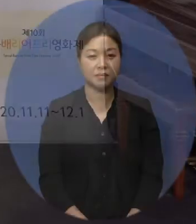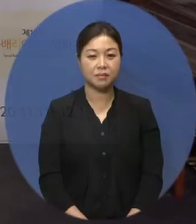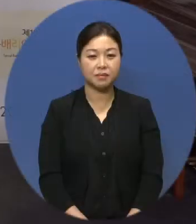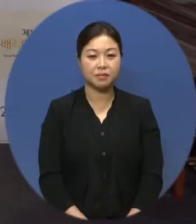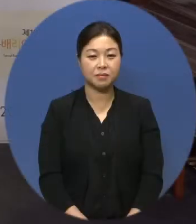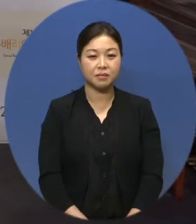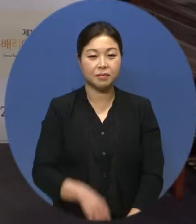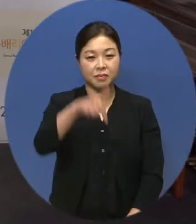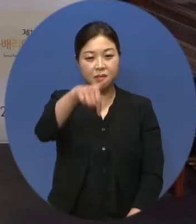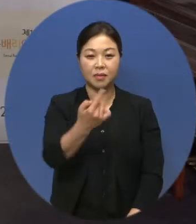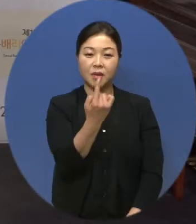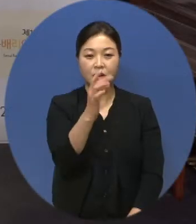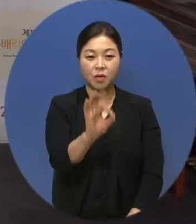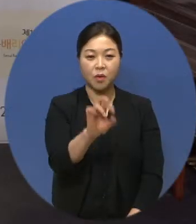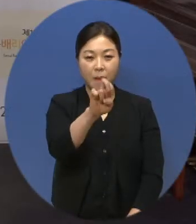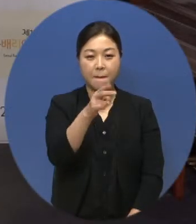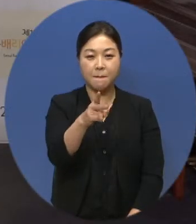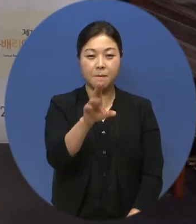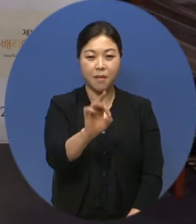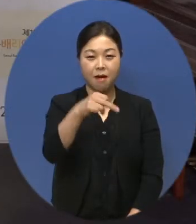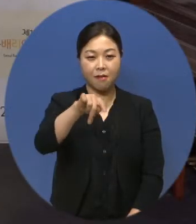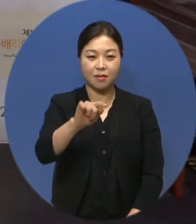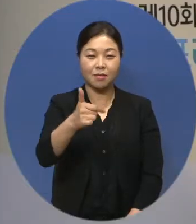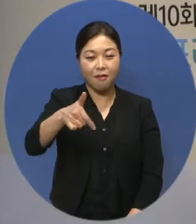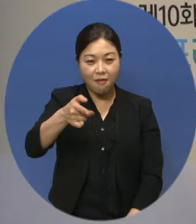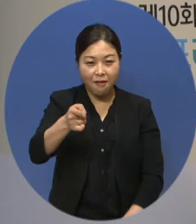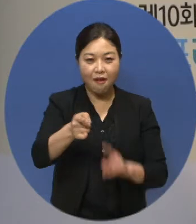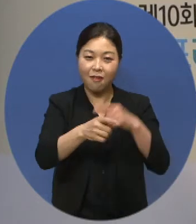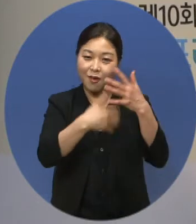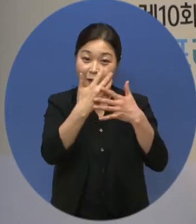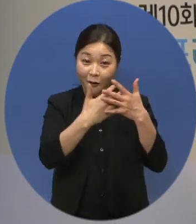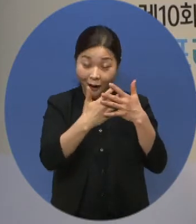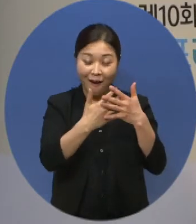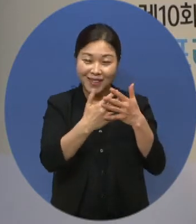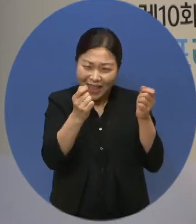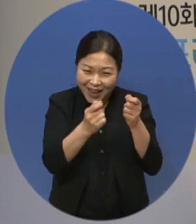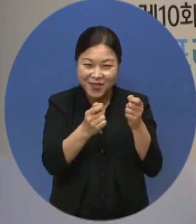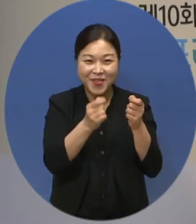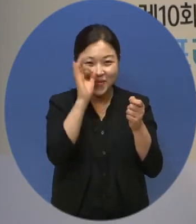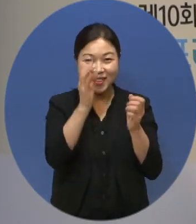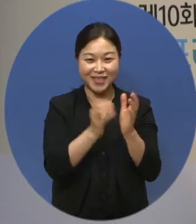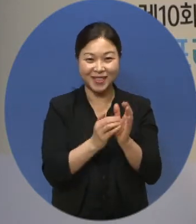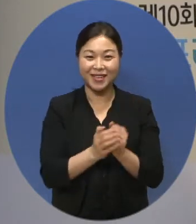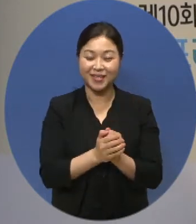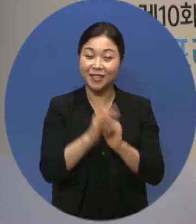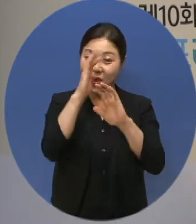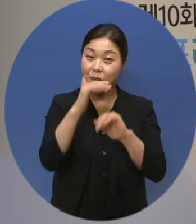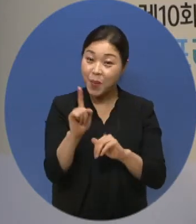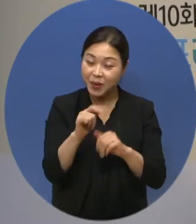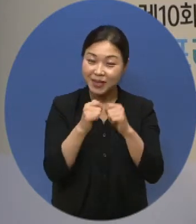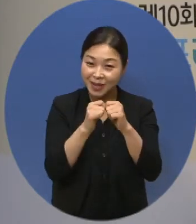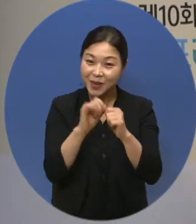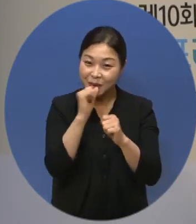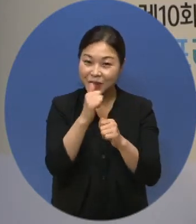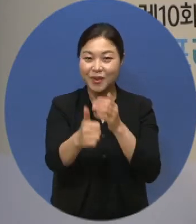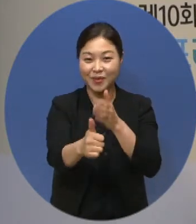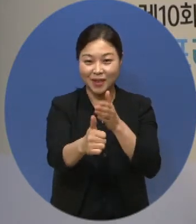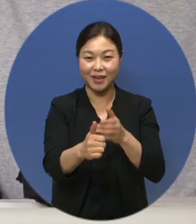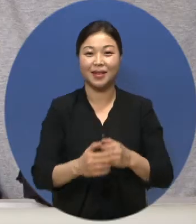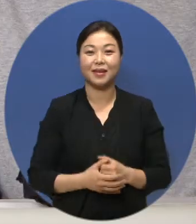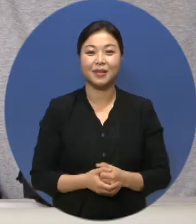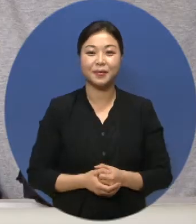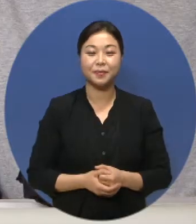자, 공명선거 하이라이트 장면 보고 왔습니다. 자, 공명선거 어떤 작품인지 자세히 좀 소개를 좀